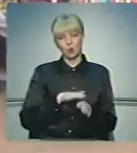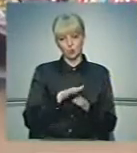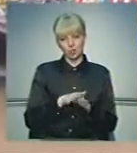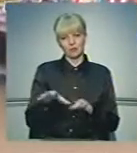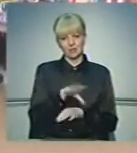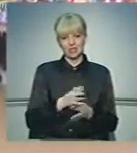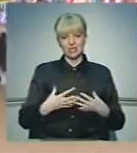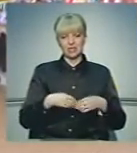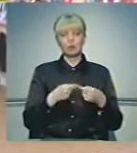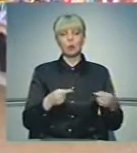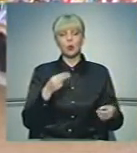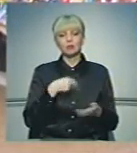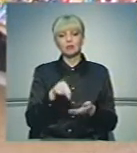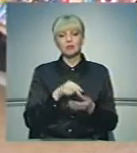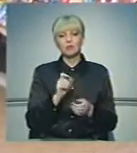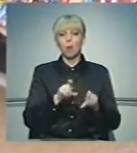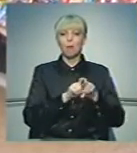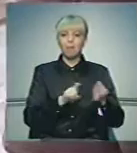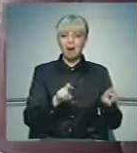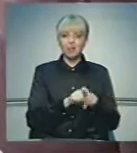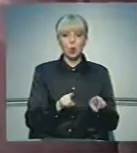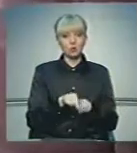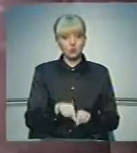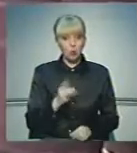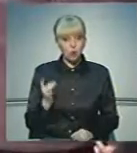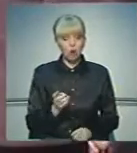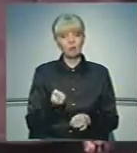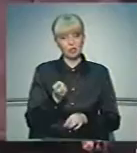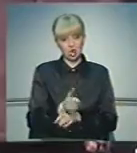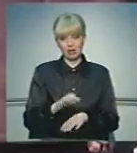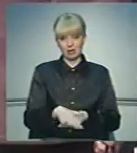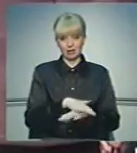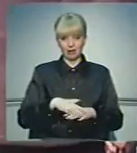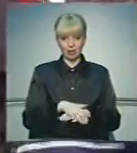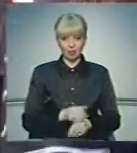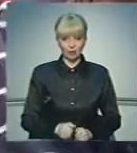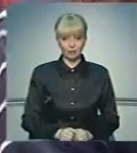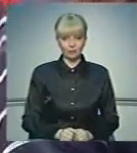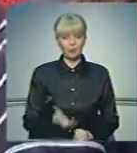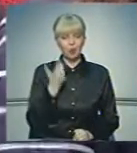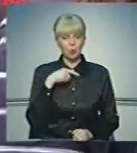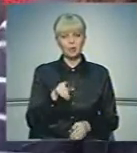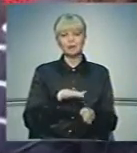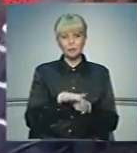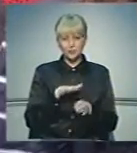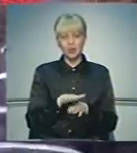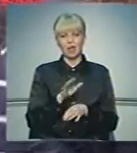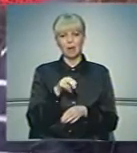сім'єю. Продукти купують здебільшого у магазина, однак цього разу прийшла на ринок. Коли ти тримаєш піст,